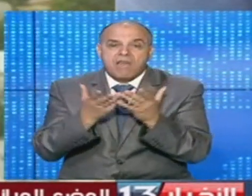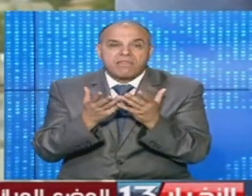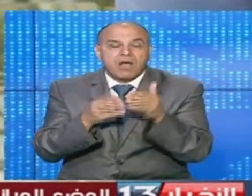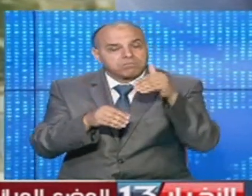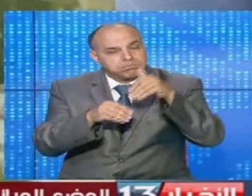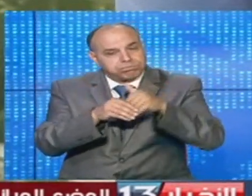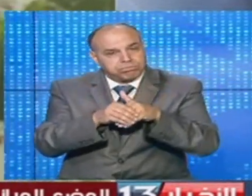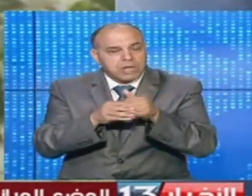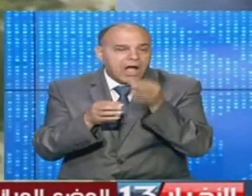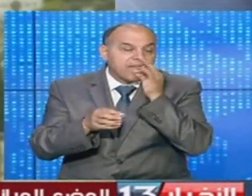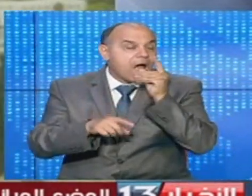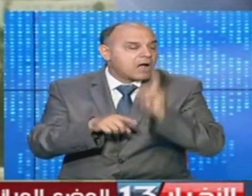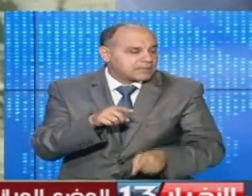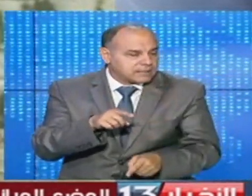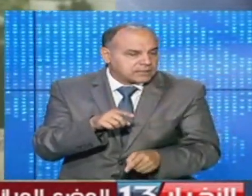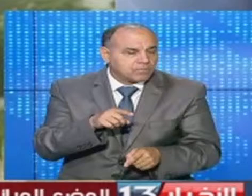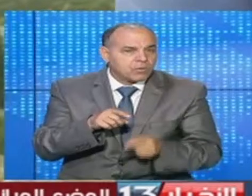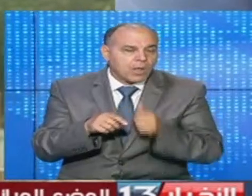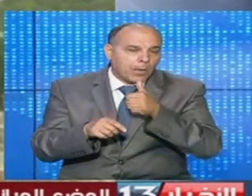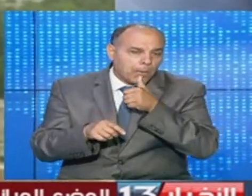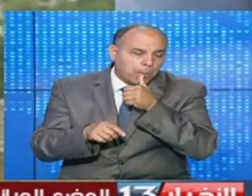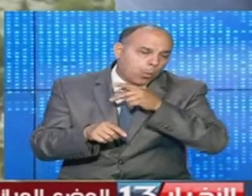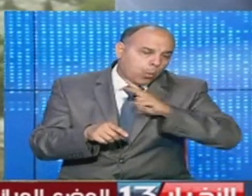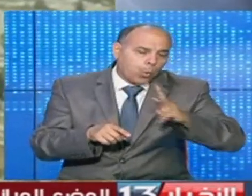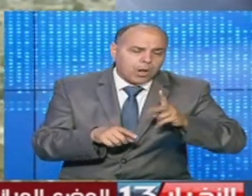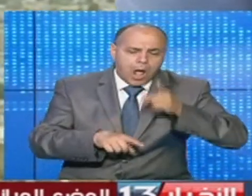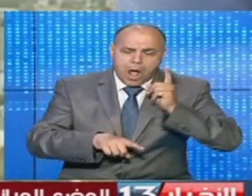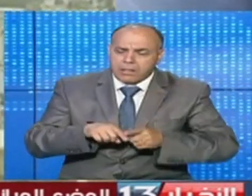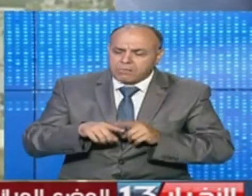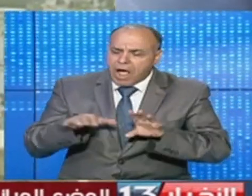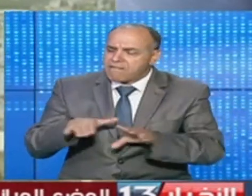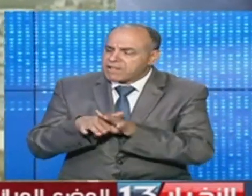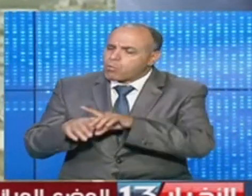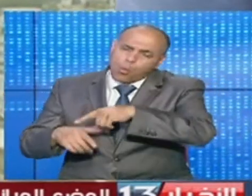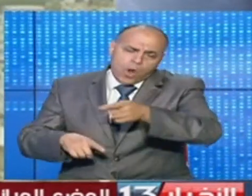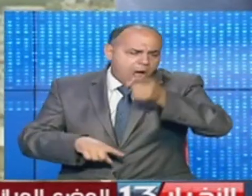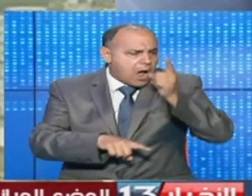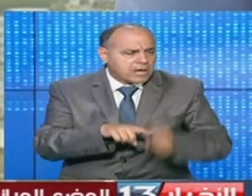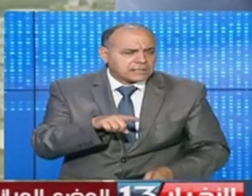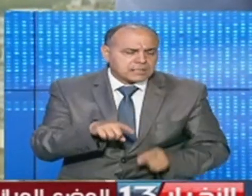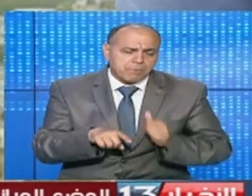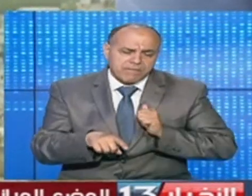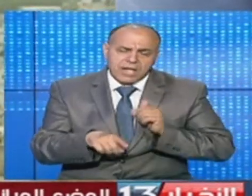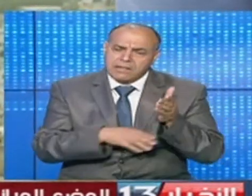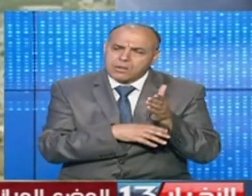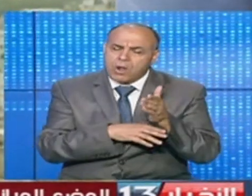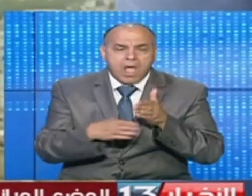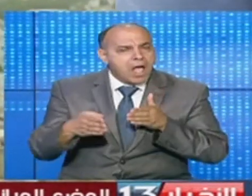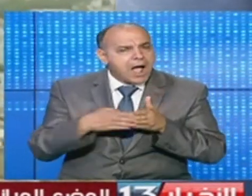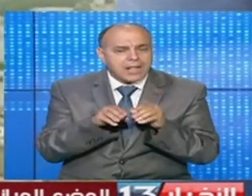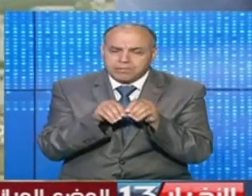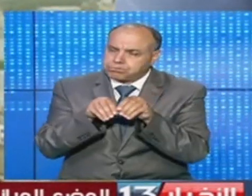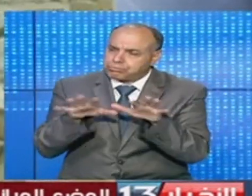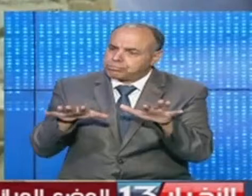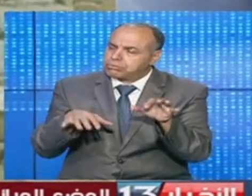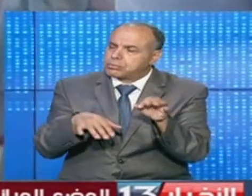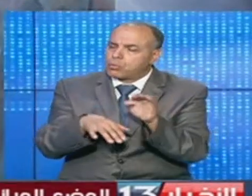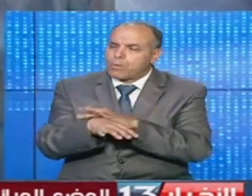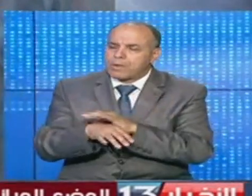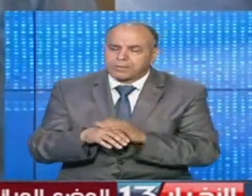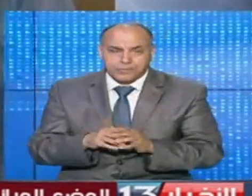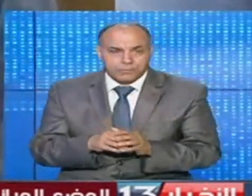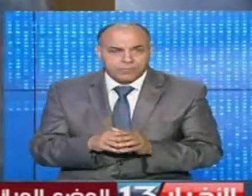الداخليه للمقاهي والشيشه ومنع جميع الاحتفالات العامه والخاصه للحد من انتشار الوباء